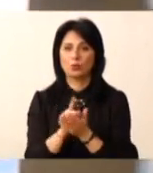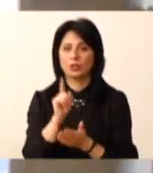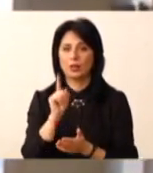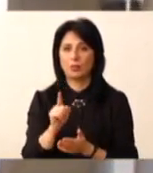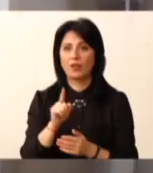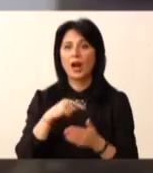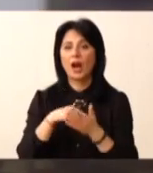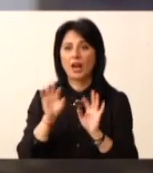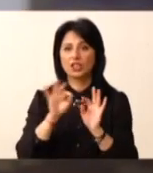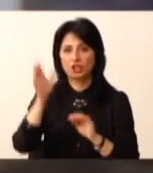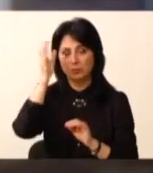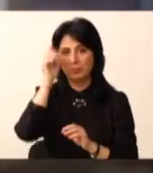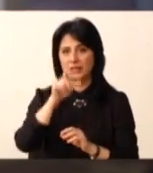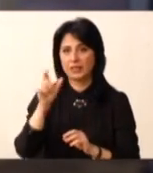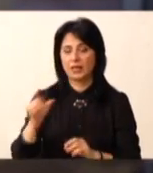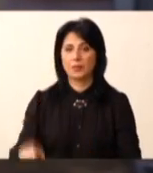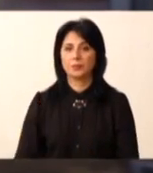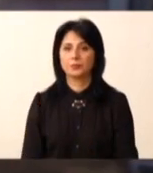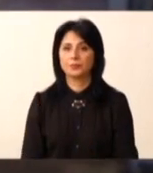აუცილებელია, აღნიშნავენ მეცნიერები.